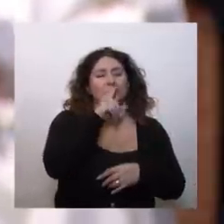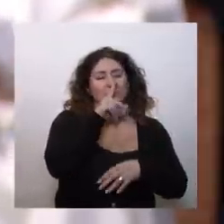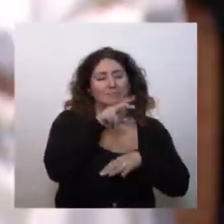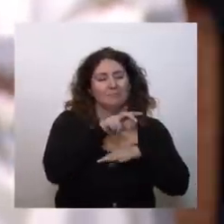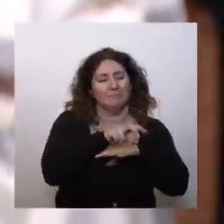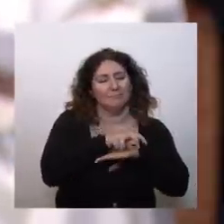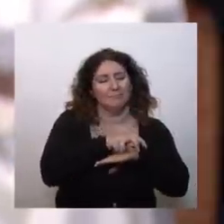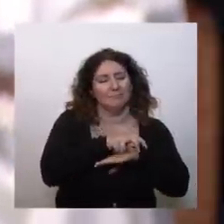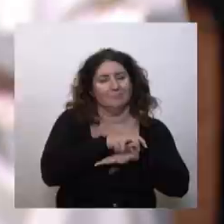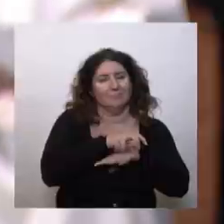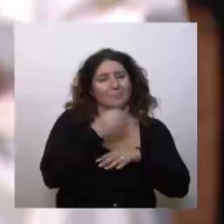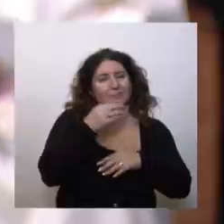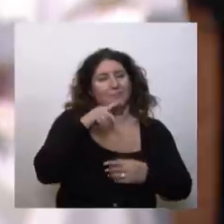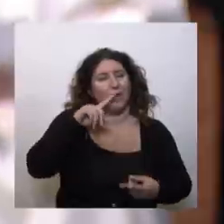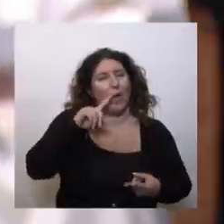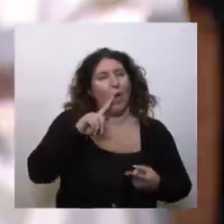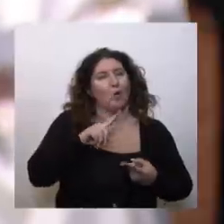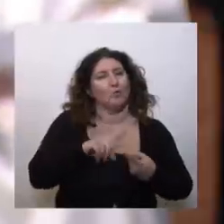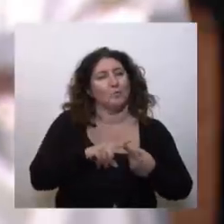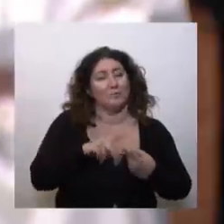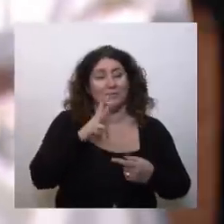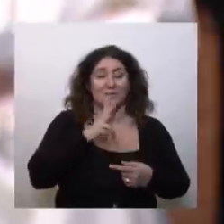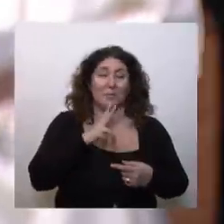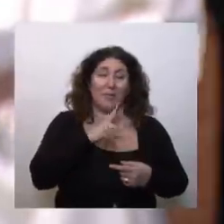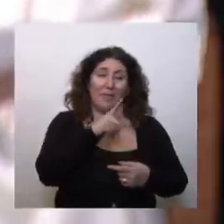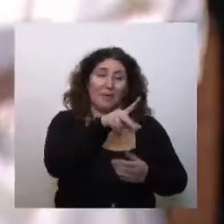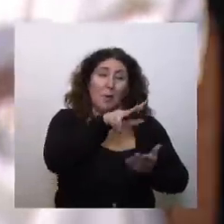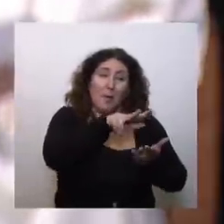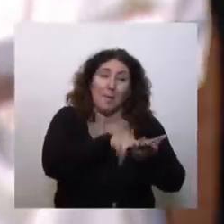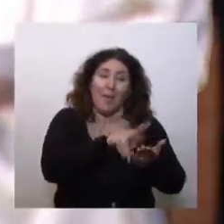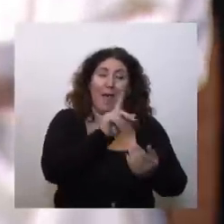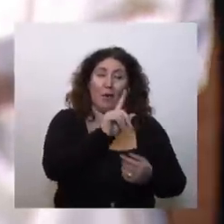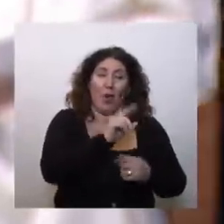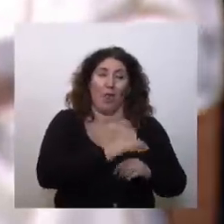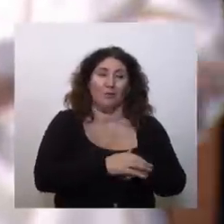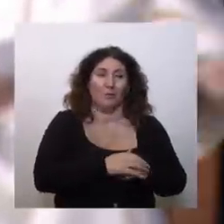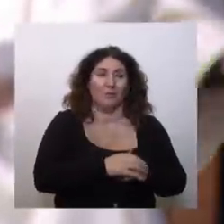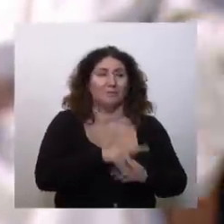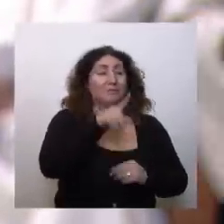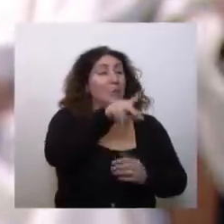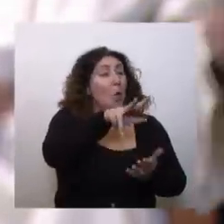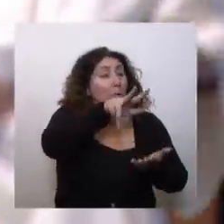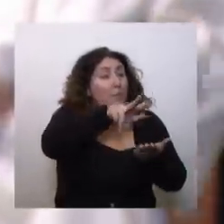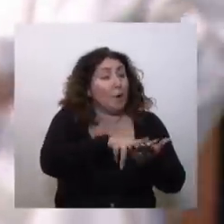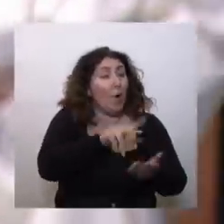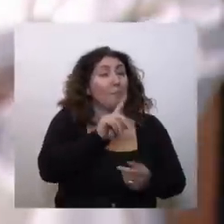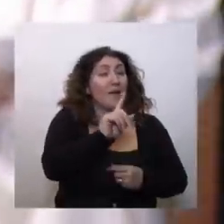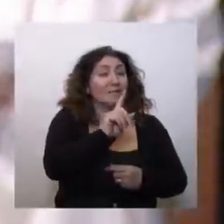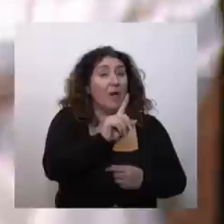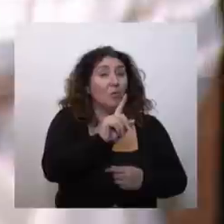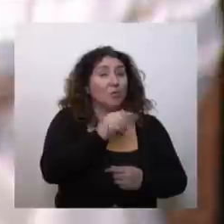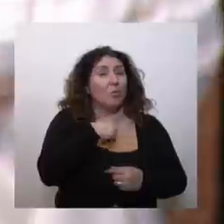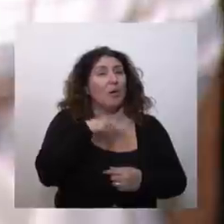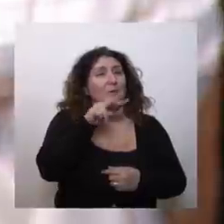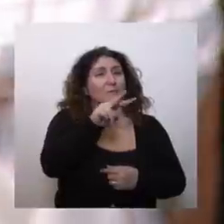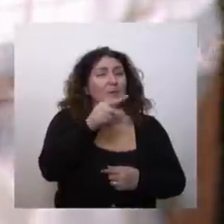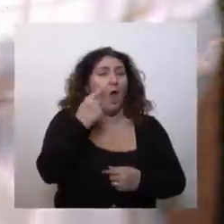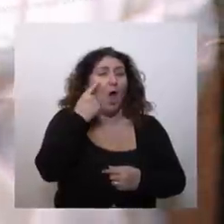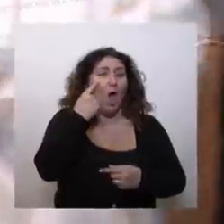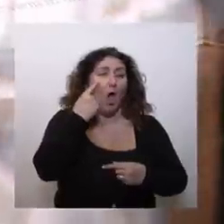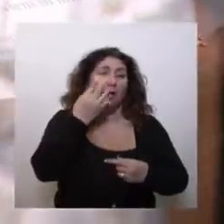Si consumano i miei occhi dietro la tua promessa, mentre dico: quando mi darai